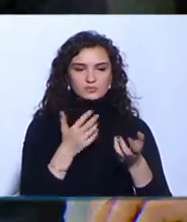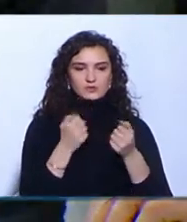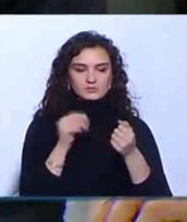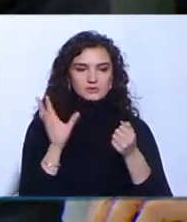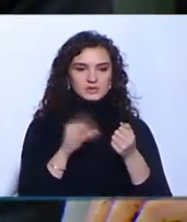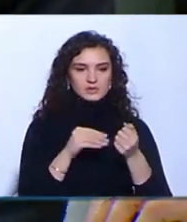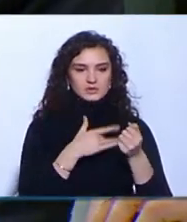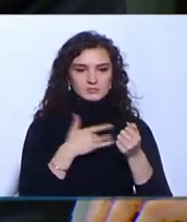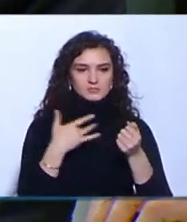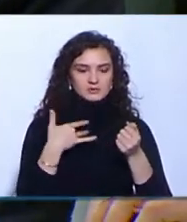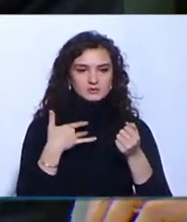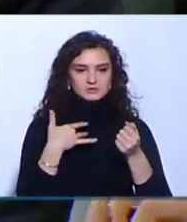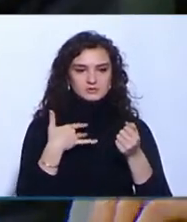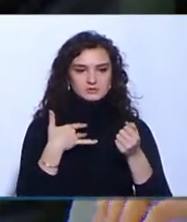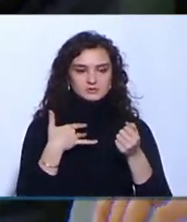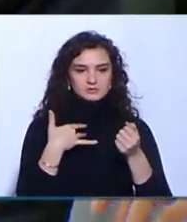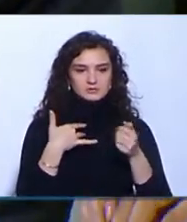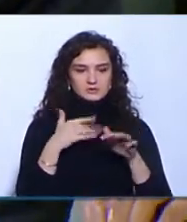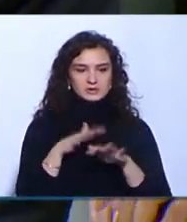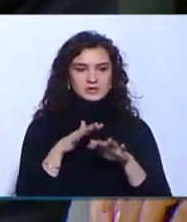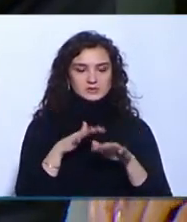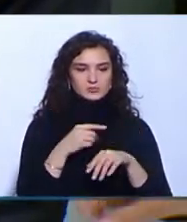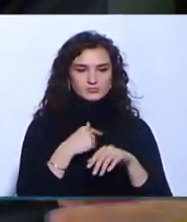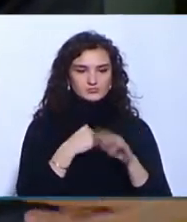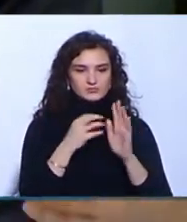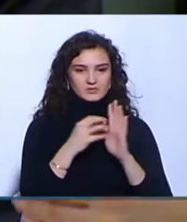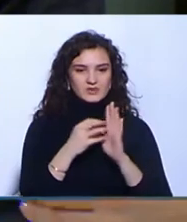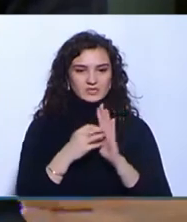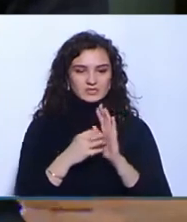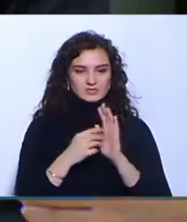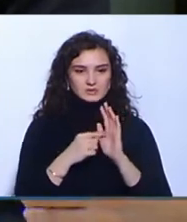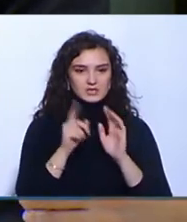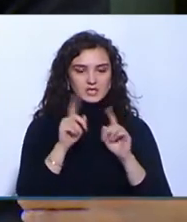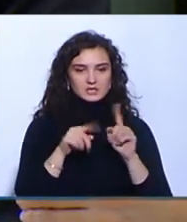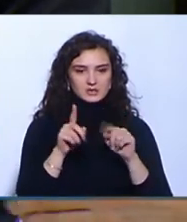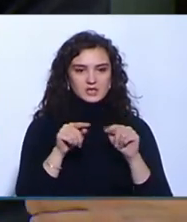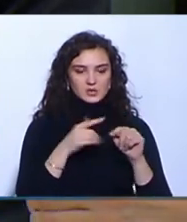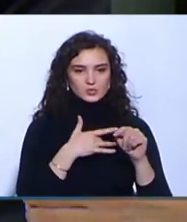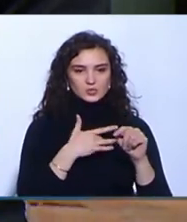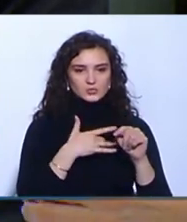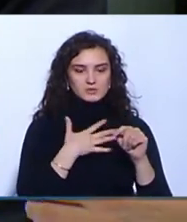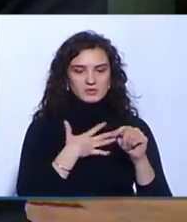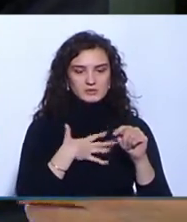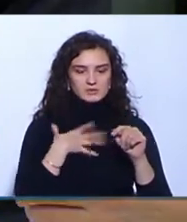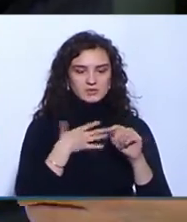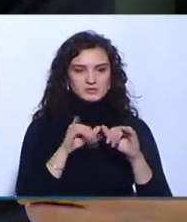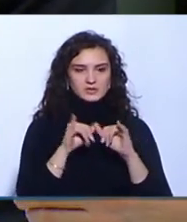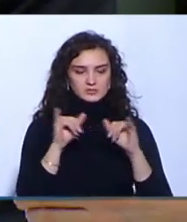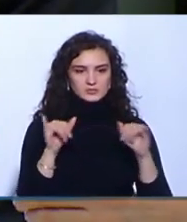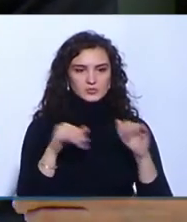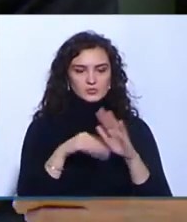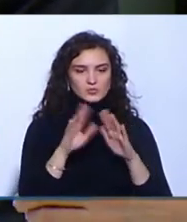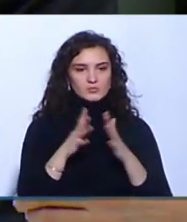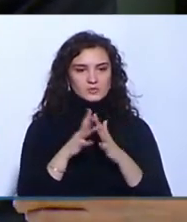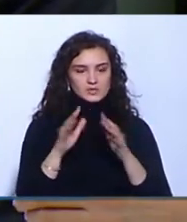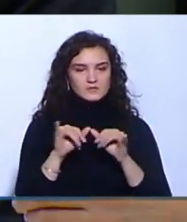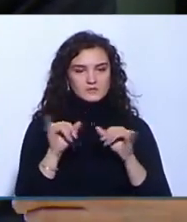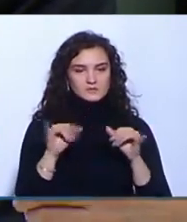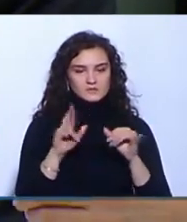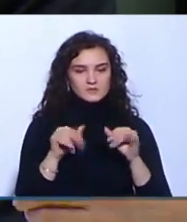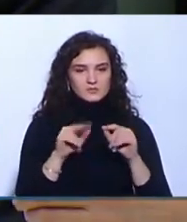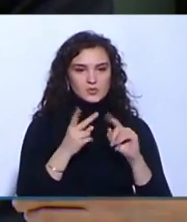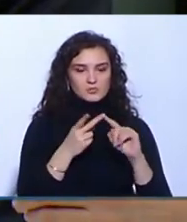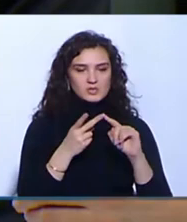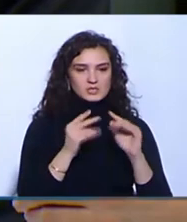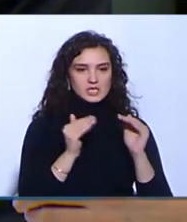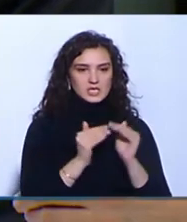ძალიანად ფილტვს და ვაცილებთ ძალიანად მიმდებარე ლიმფურ კვანძებს, ლიმფური სისტემა ხანდახან გუნკერდის ისეა განვითარებული, რომ სამფარს უფრო მეტად არის განვითარებული და მეორე მხარეს